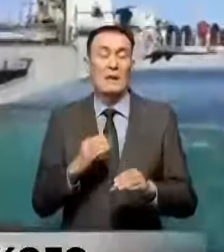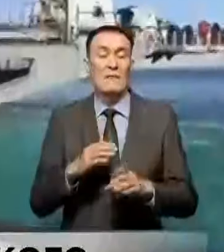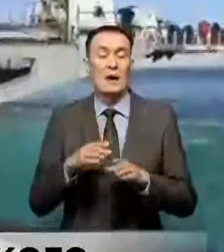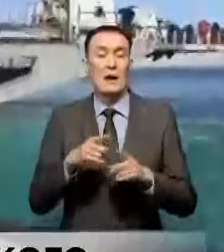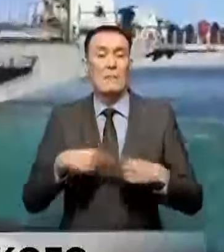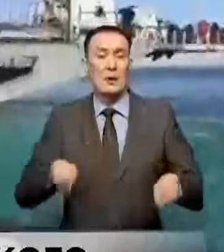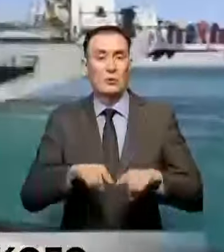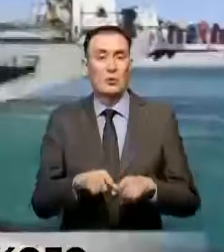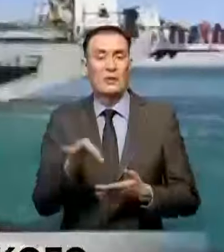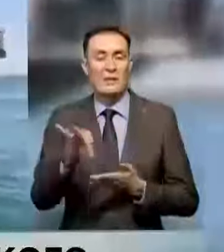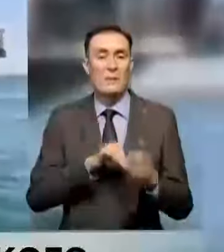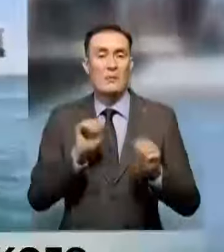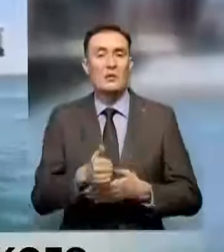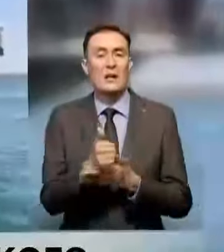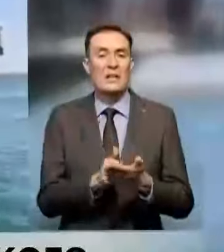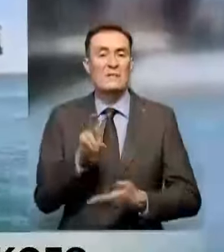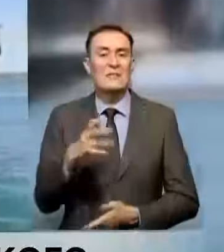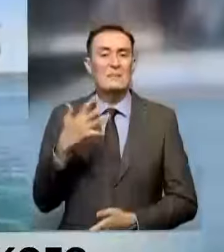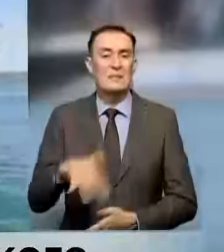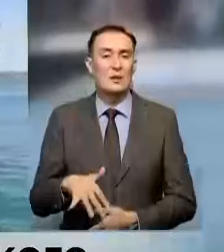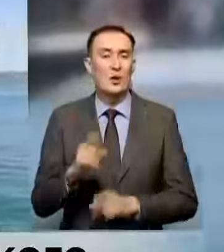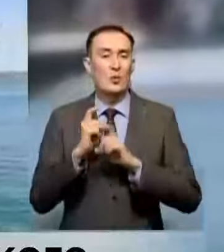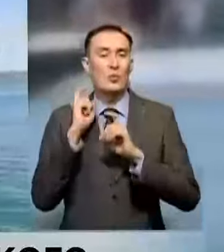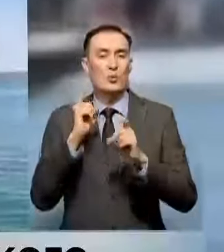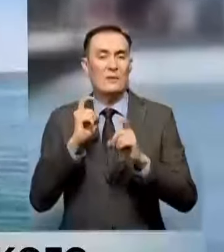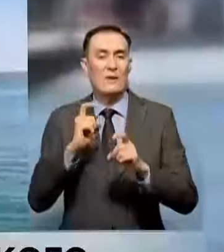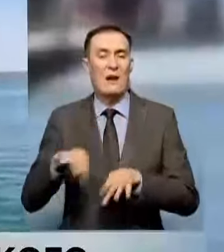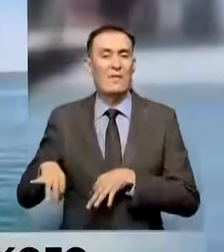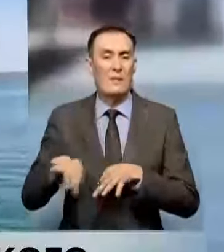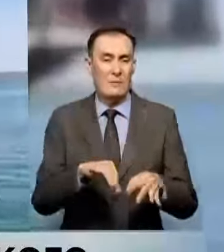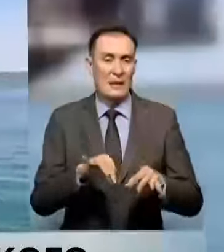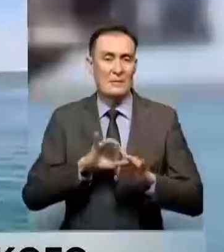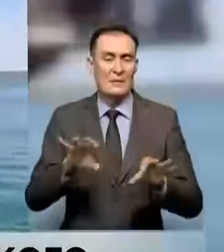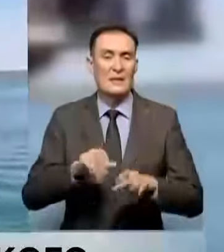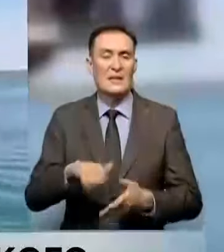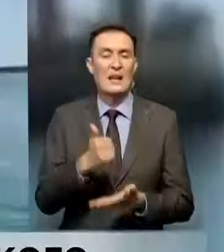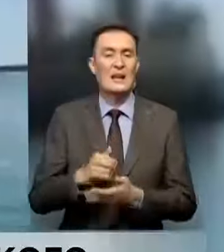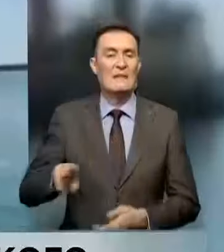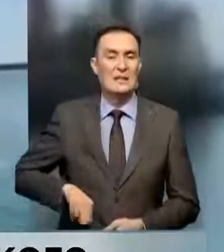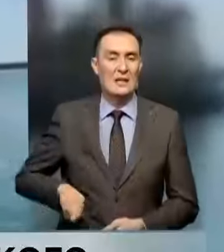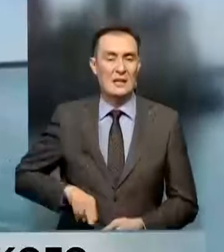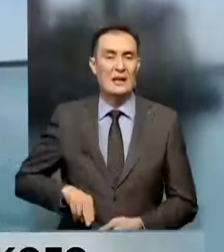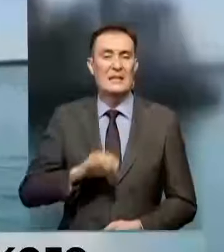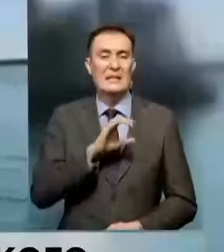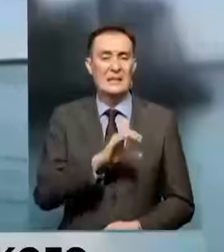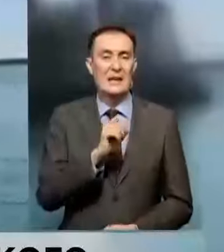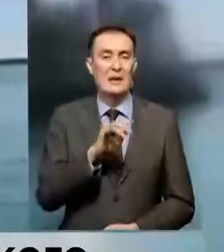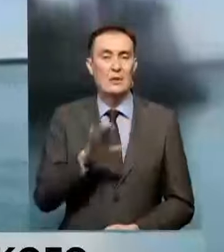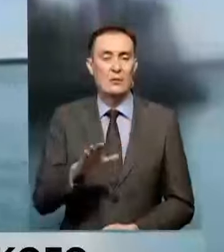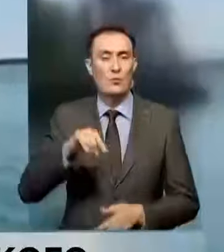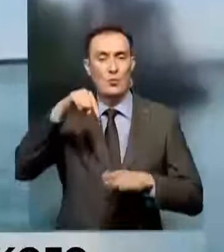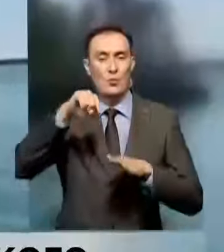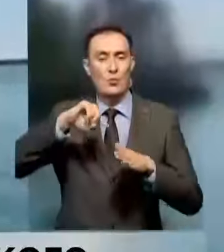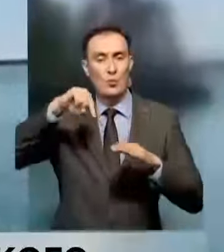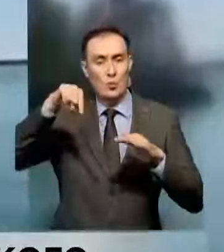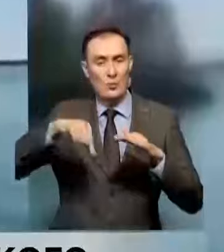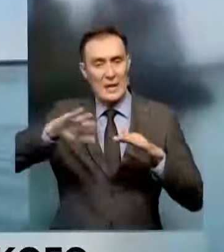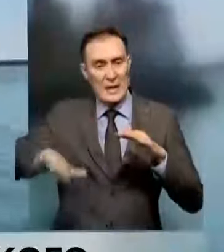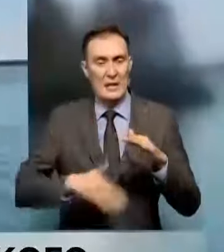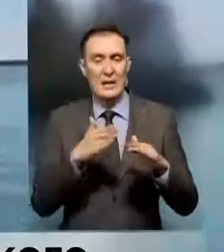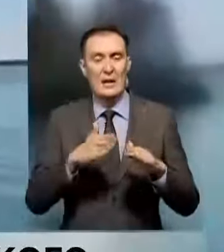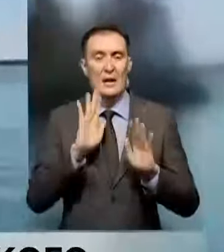порту единовременно можно хранить 250 грузовых автомобилей. По словам генерального директора Курах Серика Ахметова, углубление морского